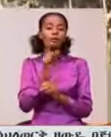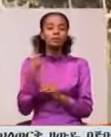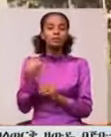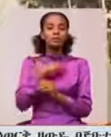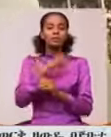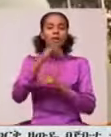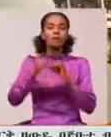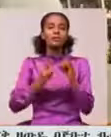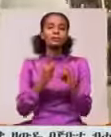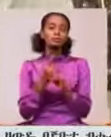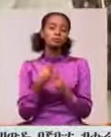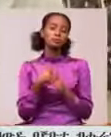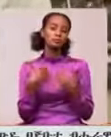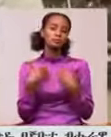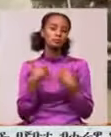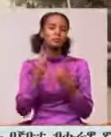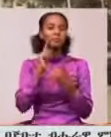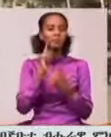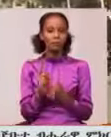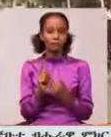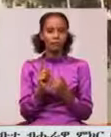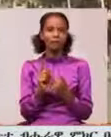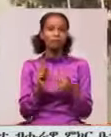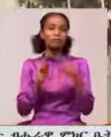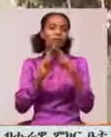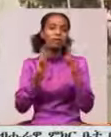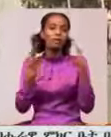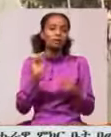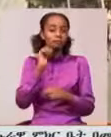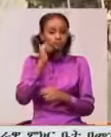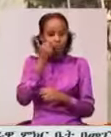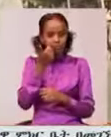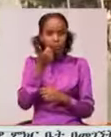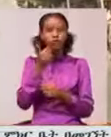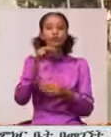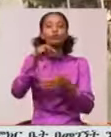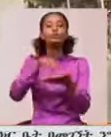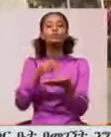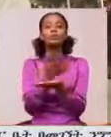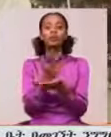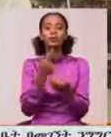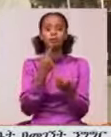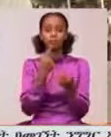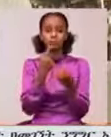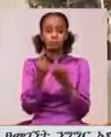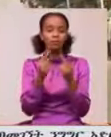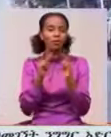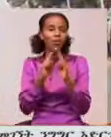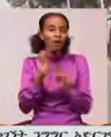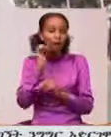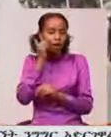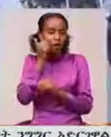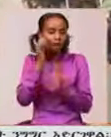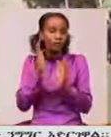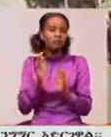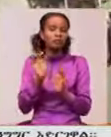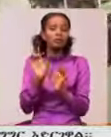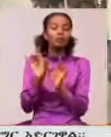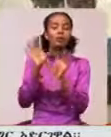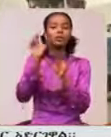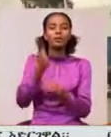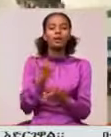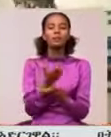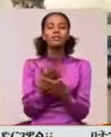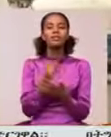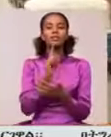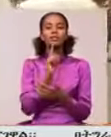ዘመን አሁን እኔ ወጣት ነኝ፣ በጣም ያሳፍራል። በቁም ነገር ነው ምልሽ፣ በጣም አፍሬበታለሁ። መወገዝ ያለበት ነገር